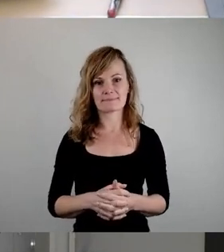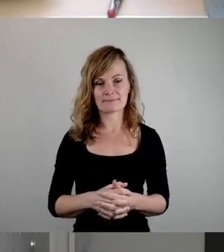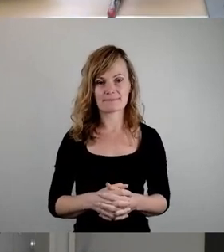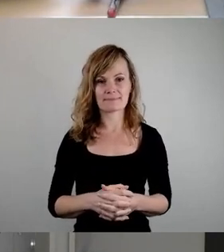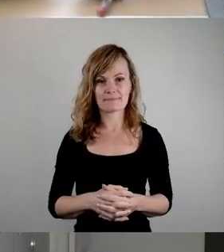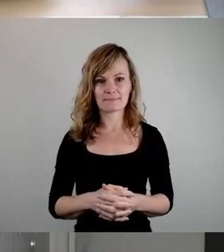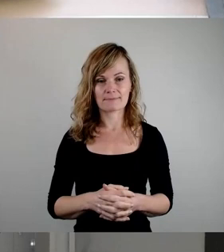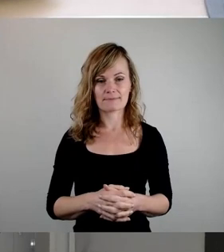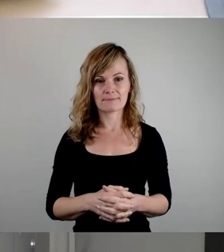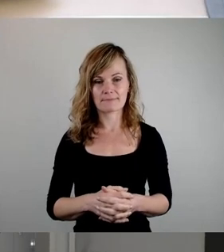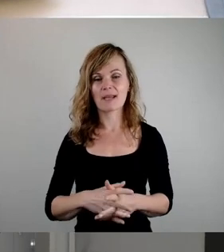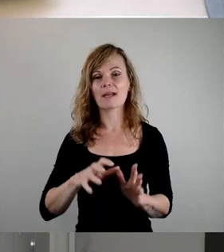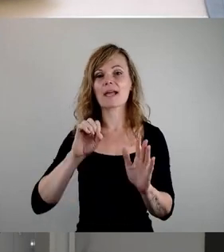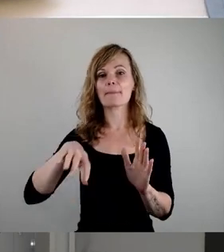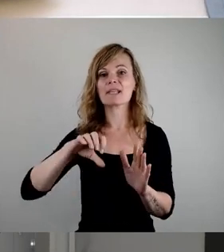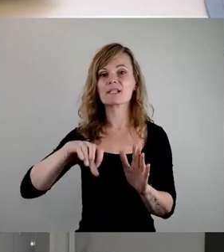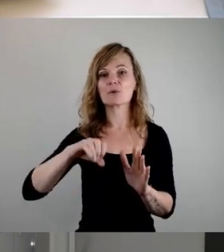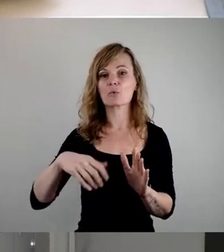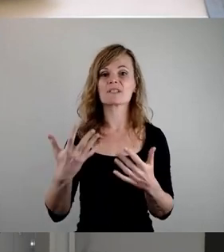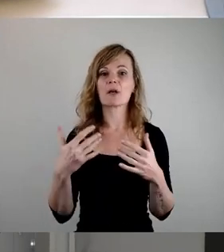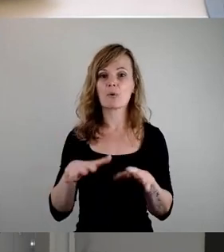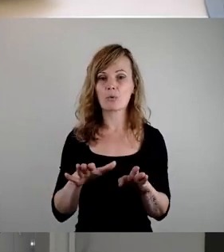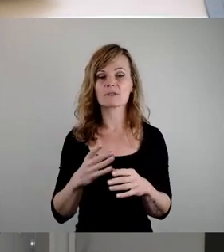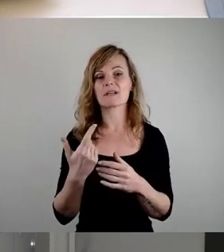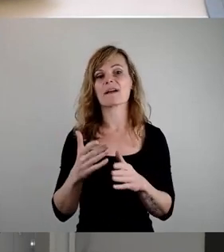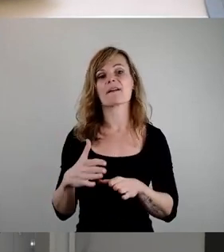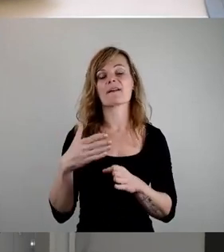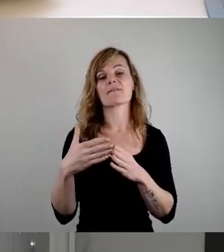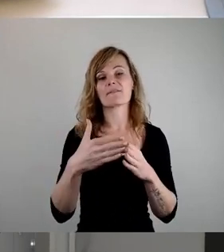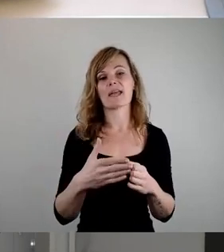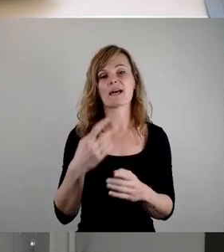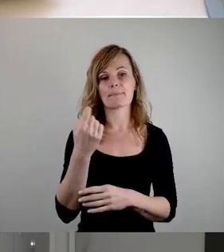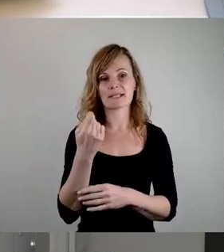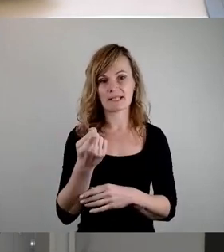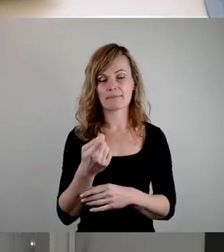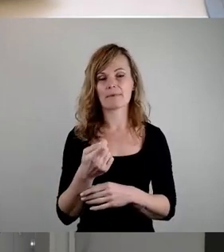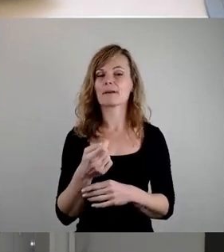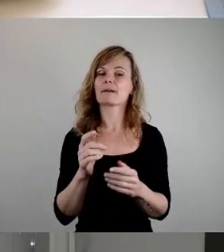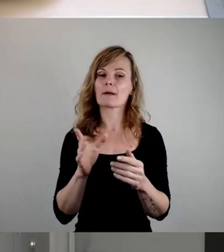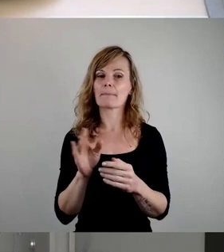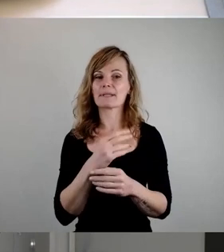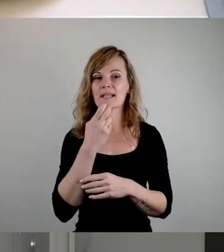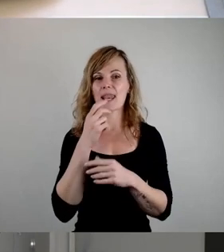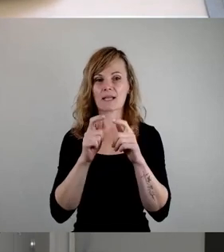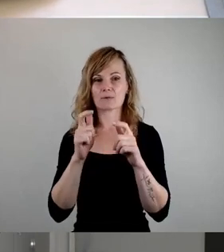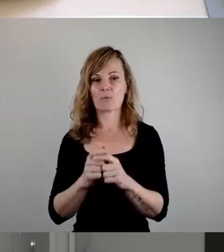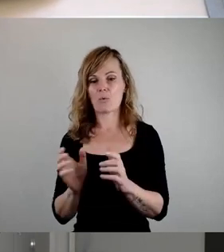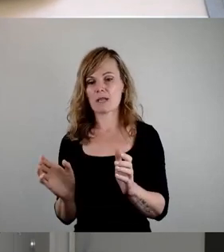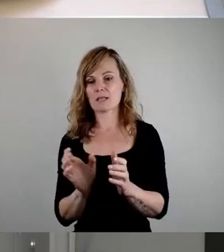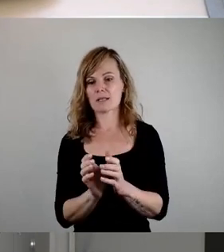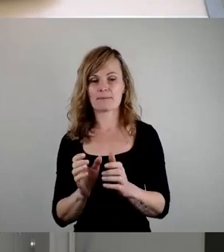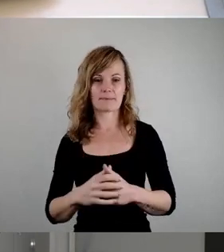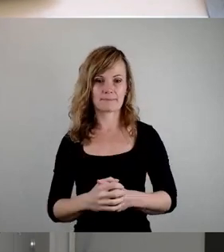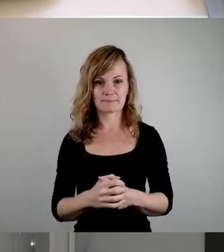1. Emissionsloser Fährbetrieb, zum Beispiel mittels eines Elektroantriebs vorzusehen. Da würden wir